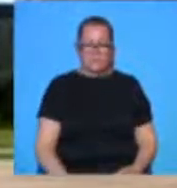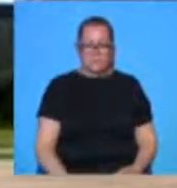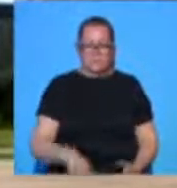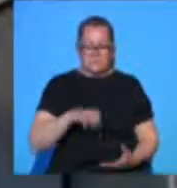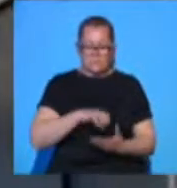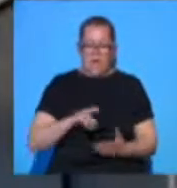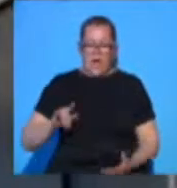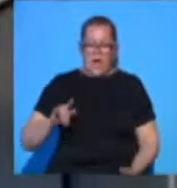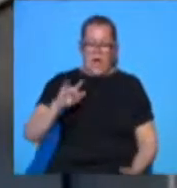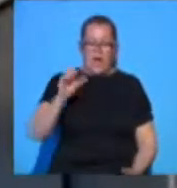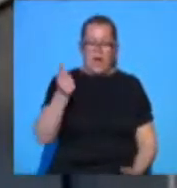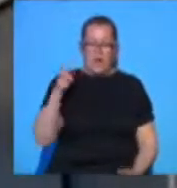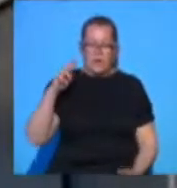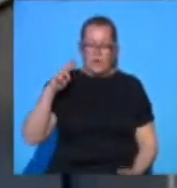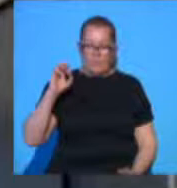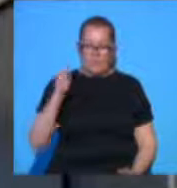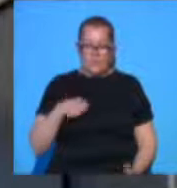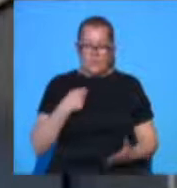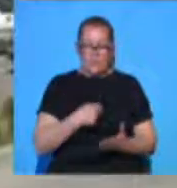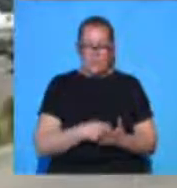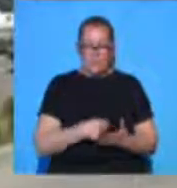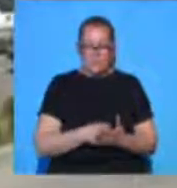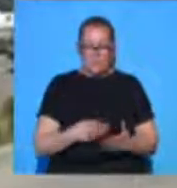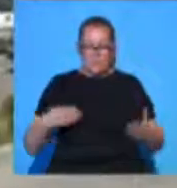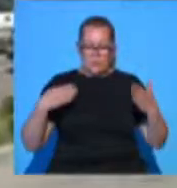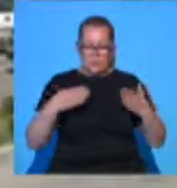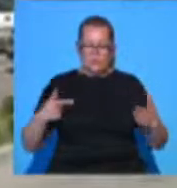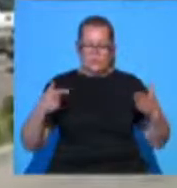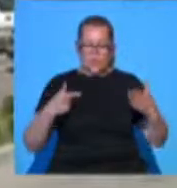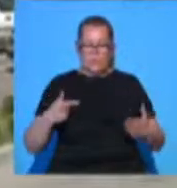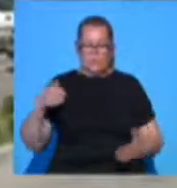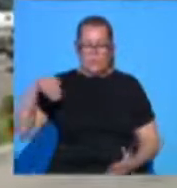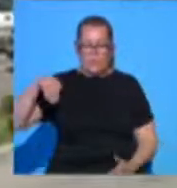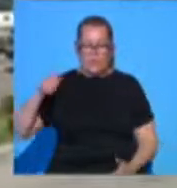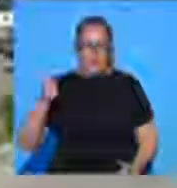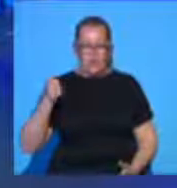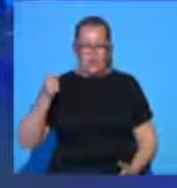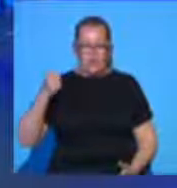din Craiova beneficiază de investiții de 97 de milioane de euro.